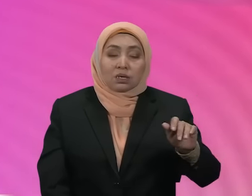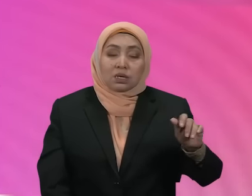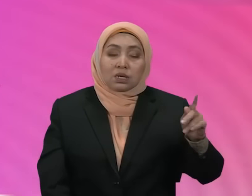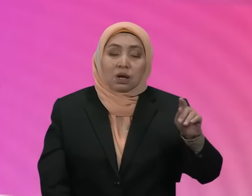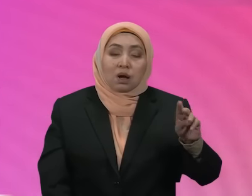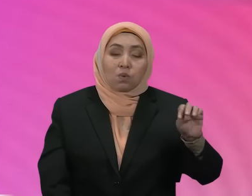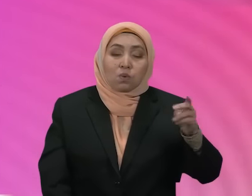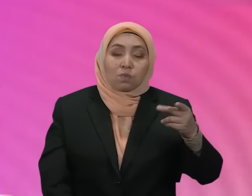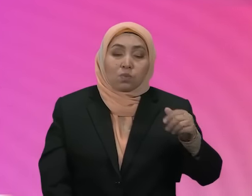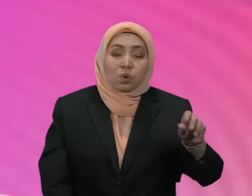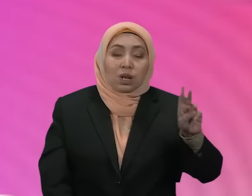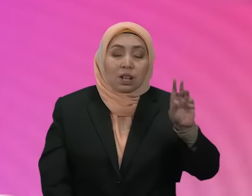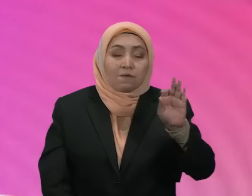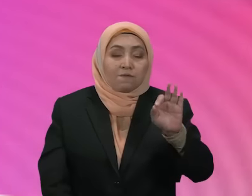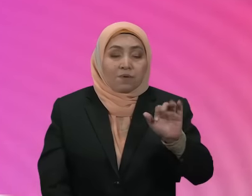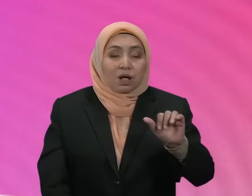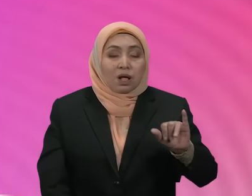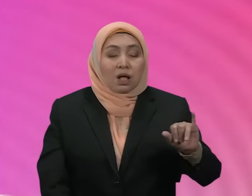وَأُولَئِكَ هُمُ